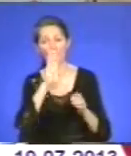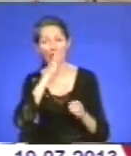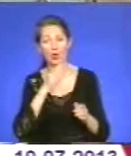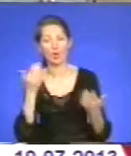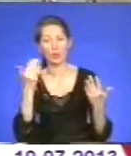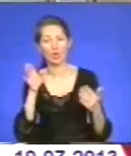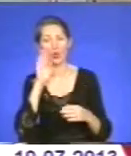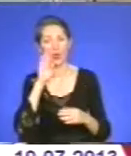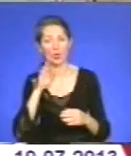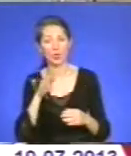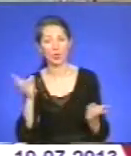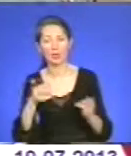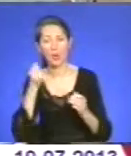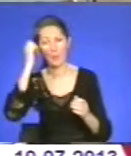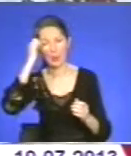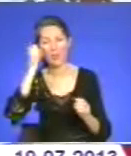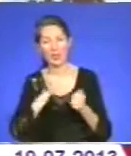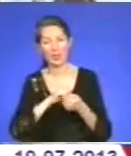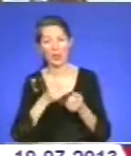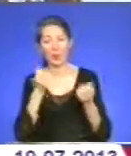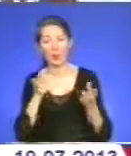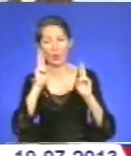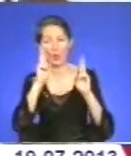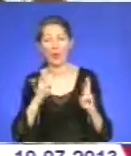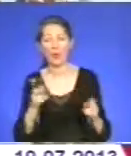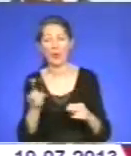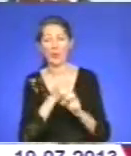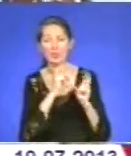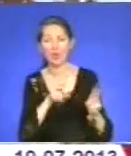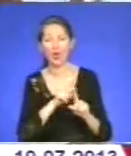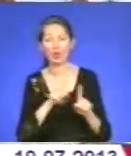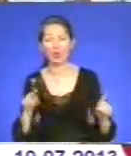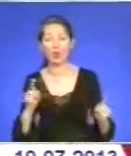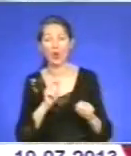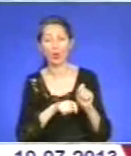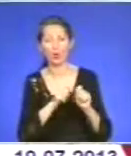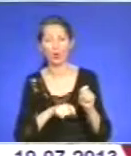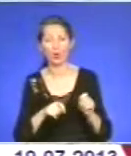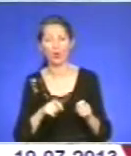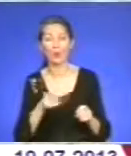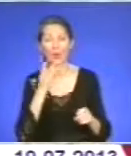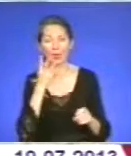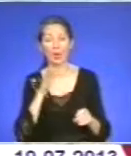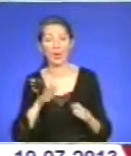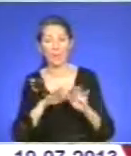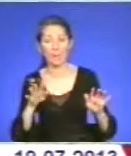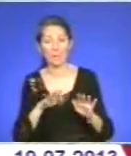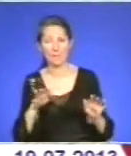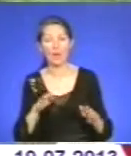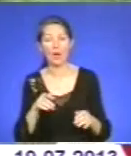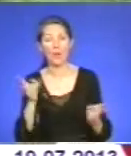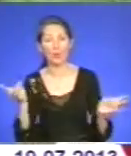Тому потрібно пам'ятати про прості правила безпеки. Особливого контролю під час перебування на березі чи у водоймах потребують